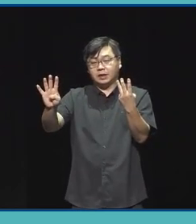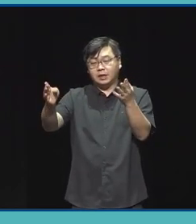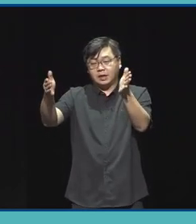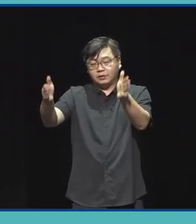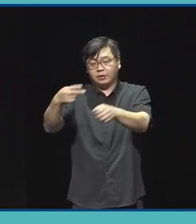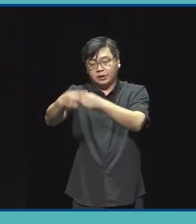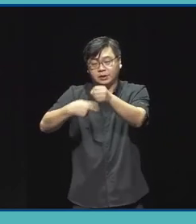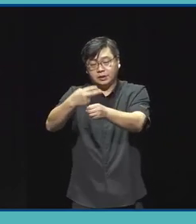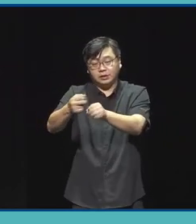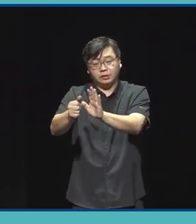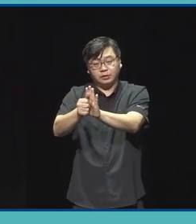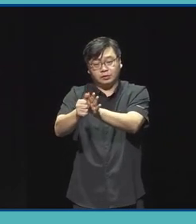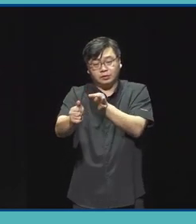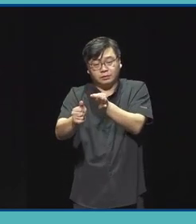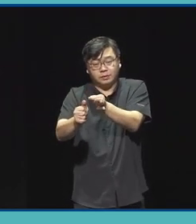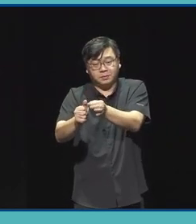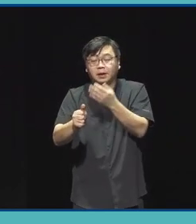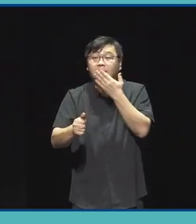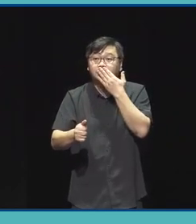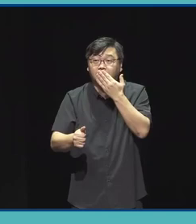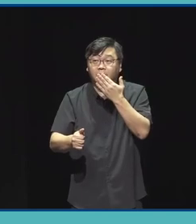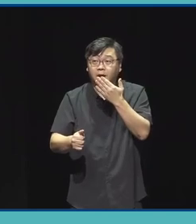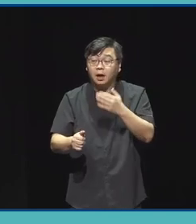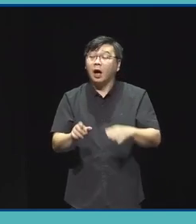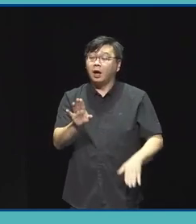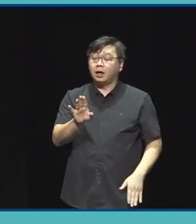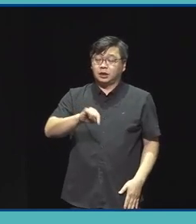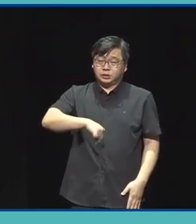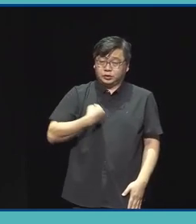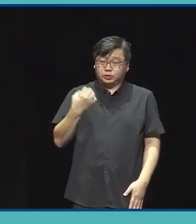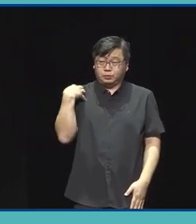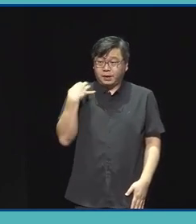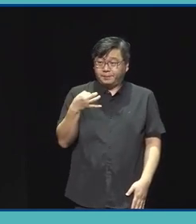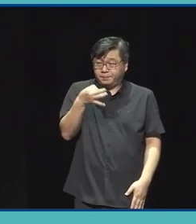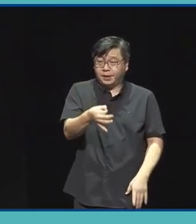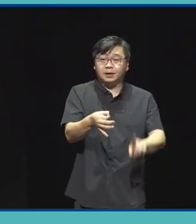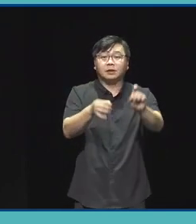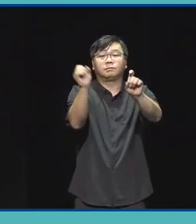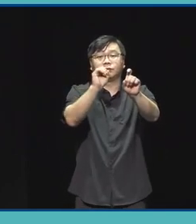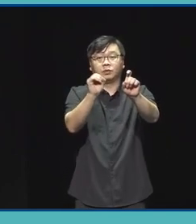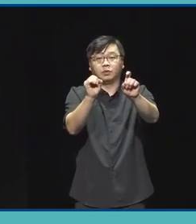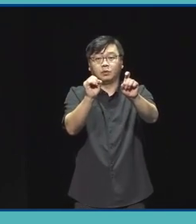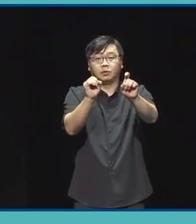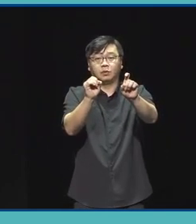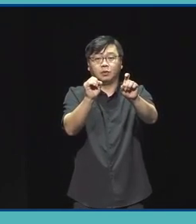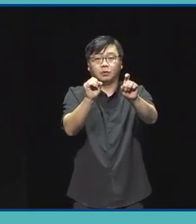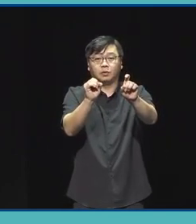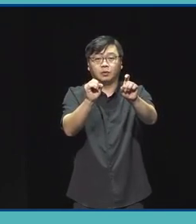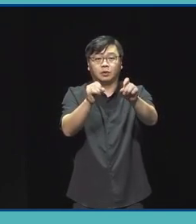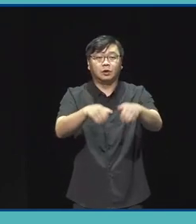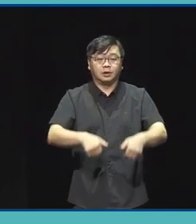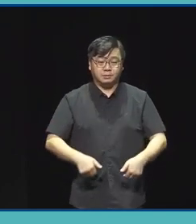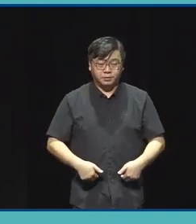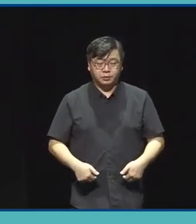예정이니까 참고해 주시면 되겠습니다. 역시 이 사업도 자부담은 필수 편성 10% 정도 규모가